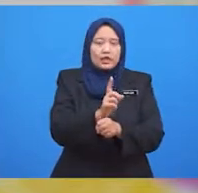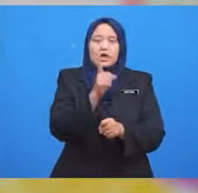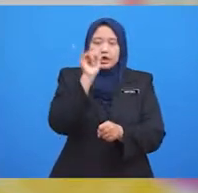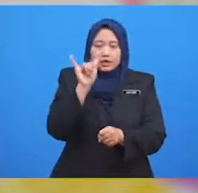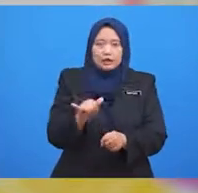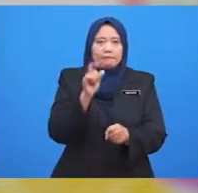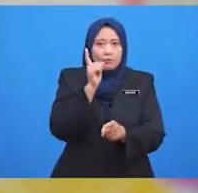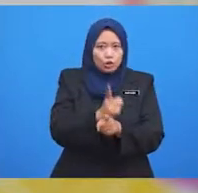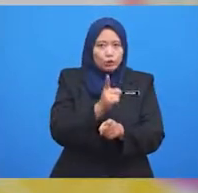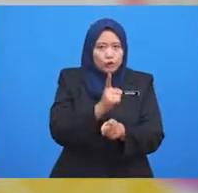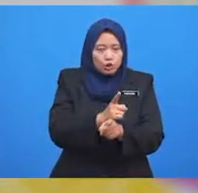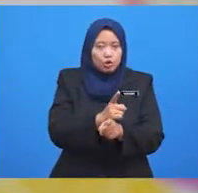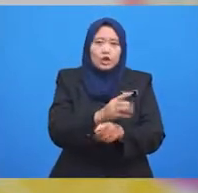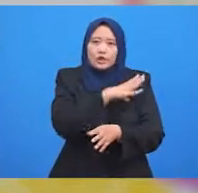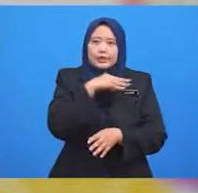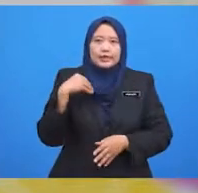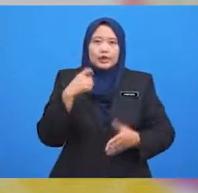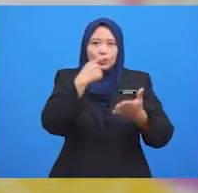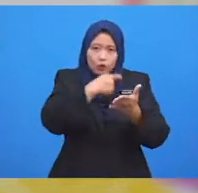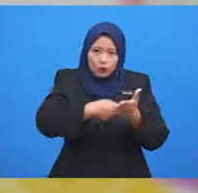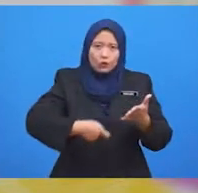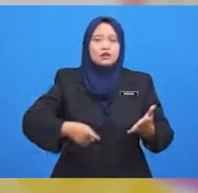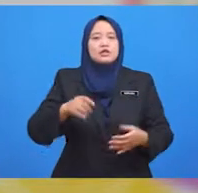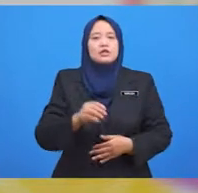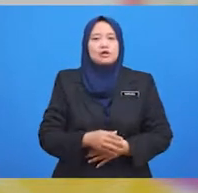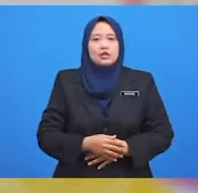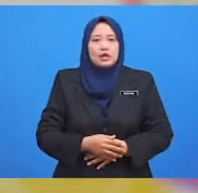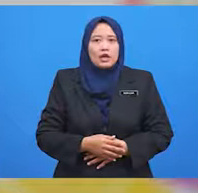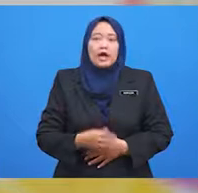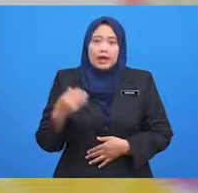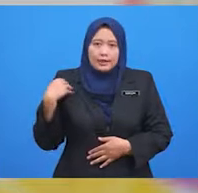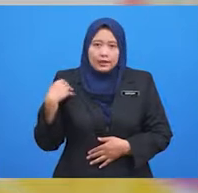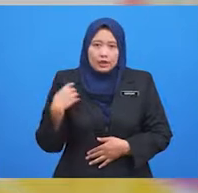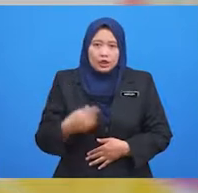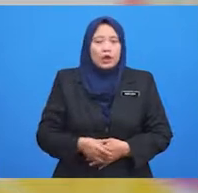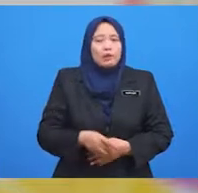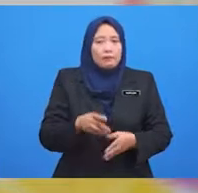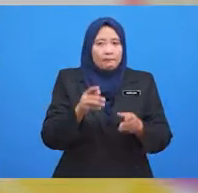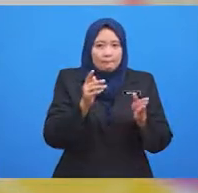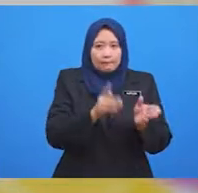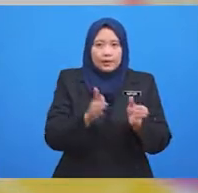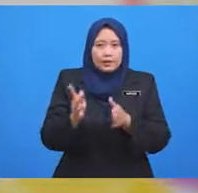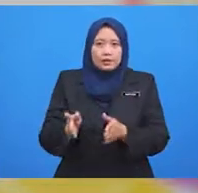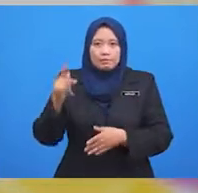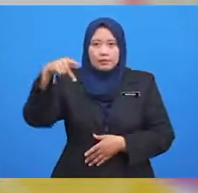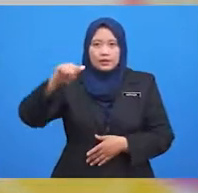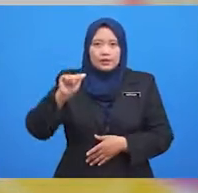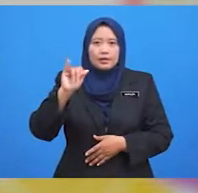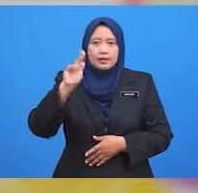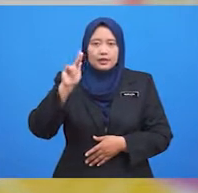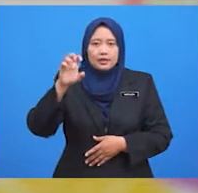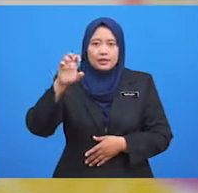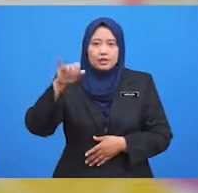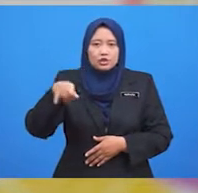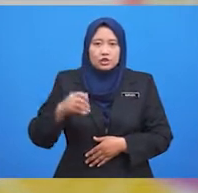Pakej rawatan A. rawatan badan RM50,